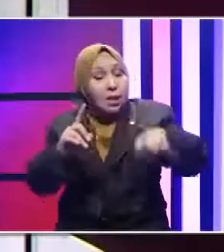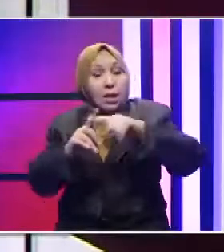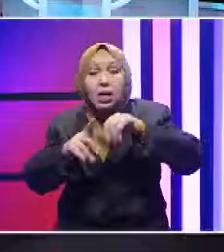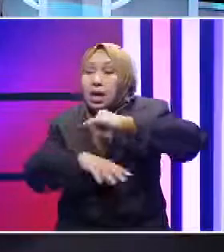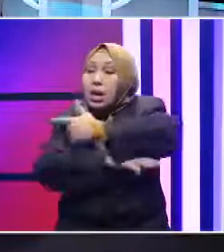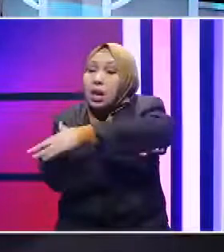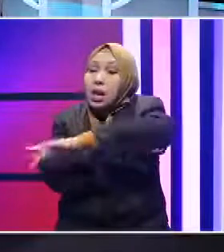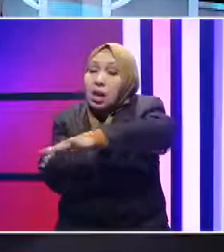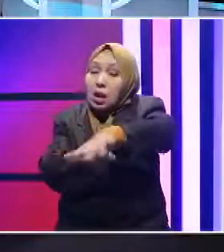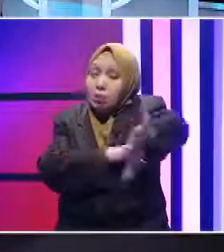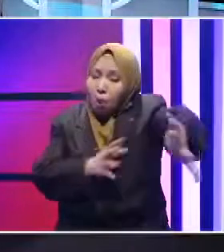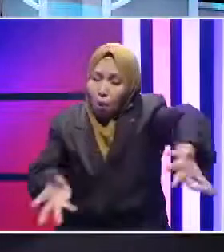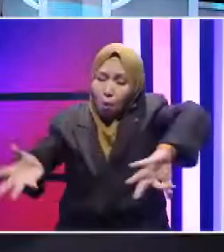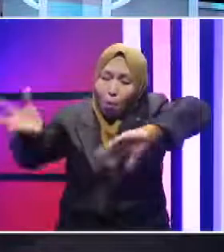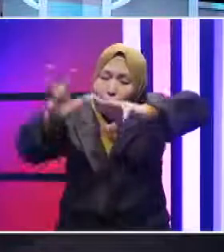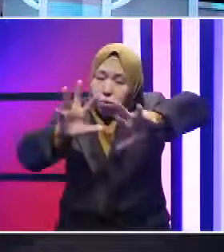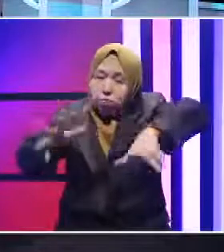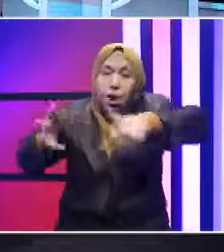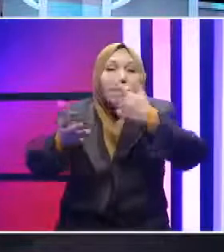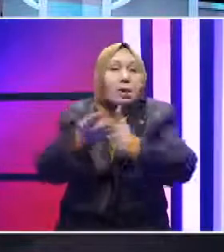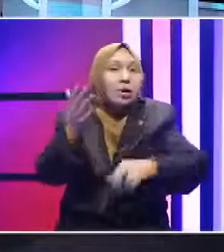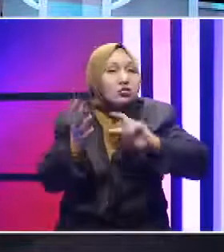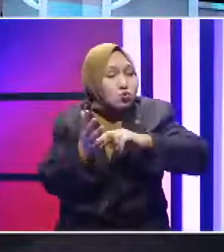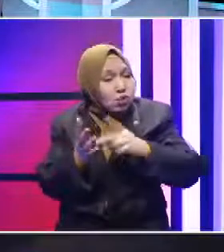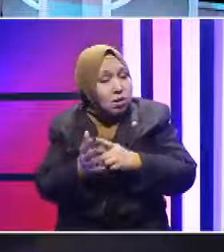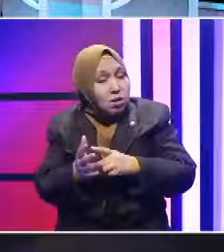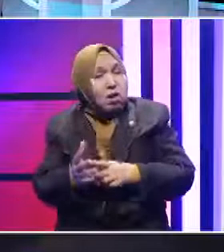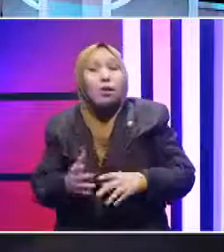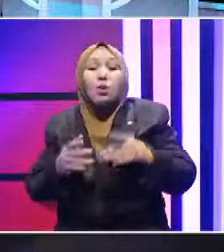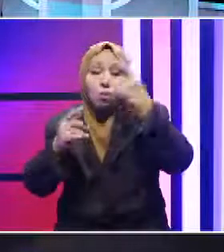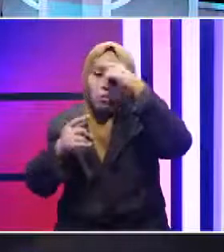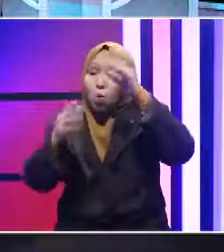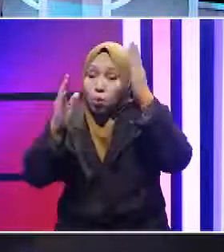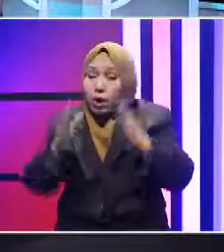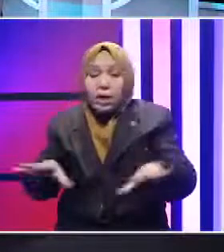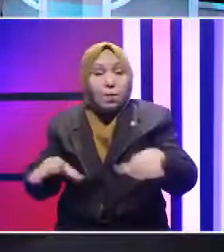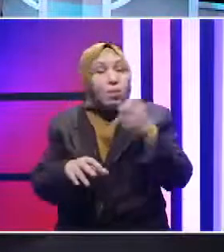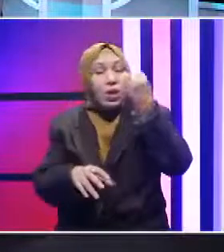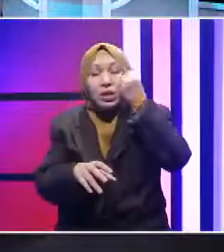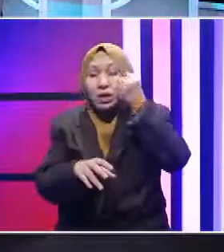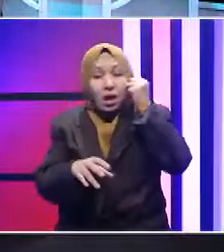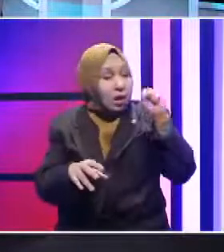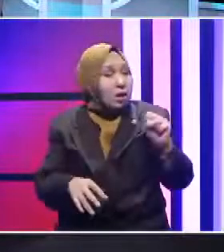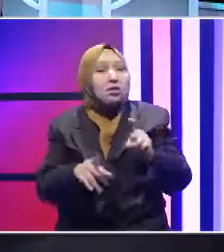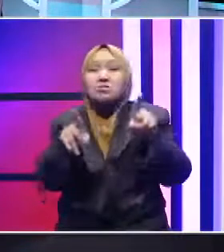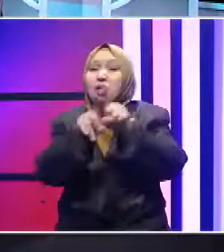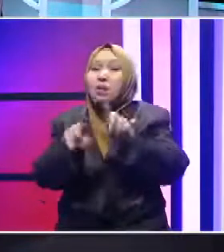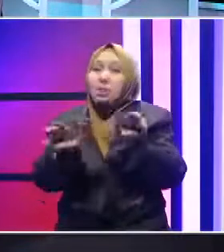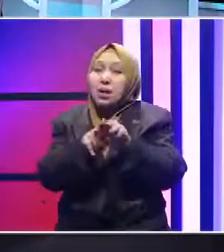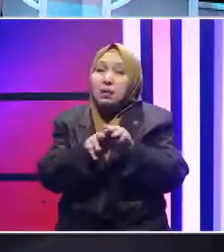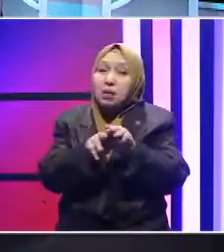lautan itu bergelora. Ya. Apa maksudnya? Maksudnya ialah bagi orang yang buat derhaka Ustaz ya, dia ni seperti orang